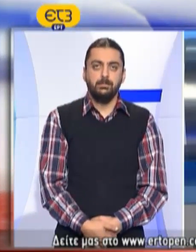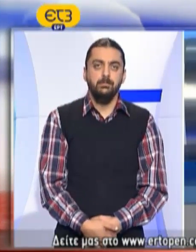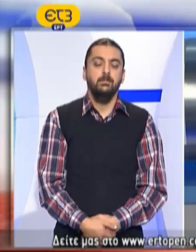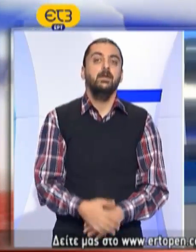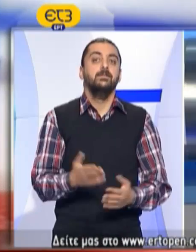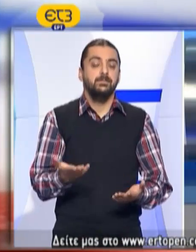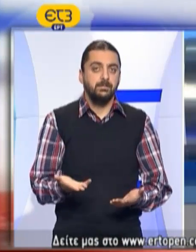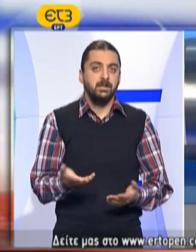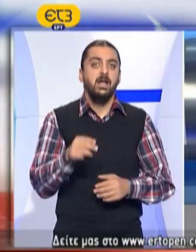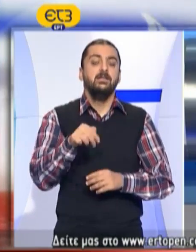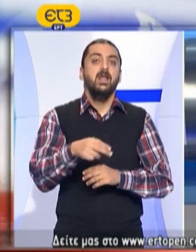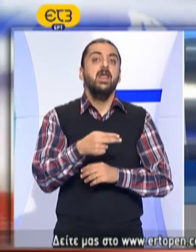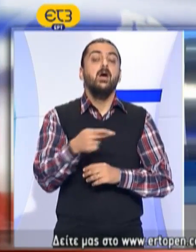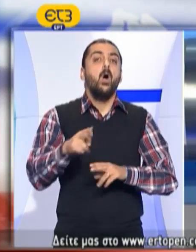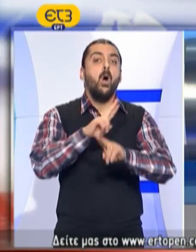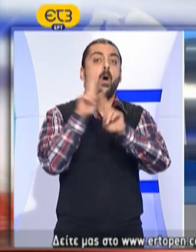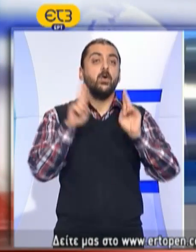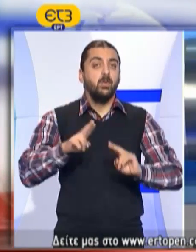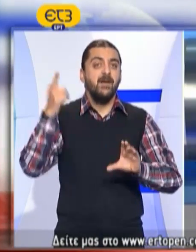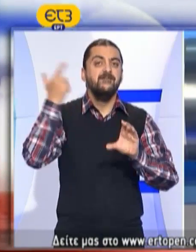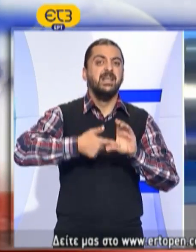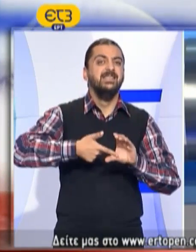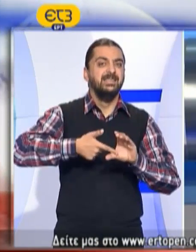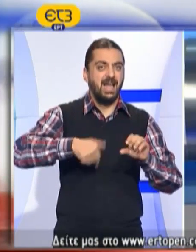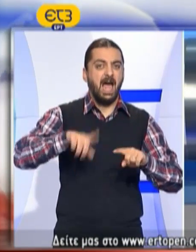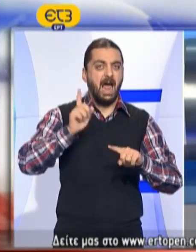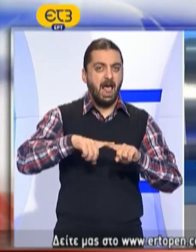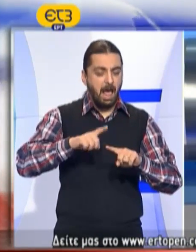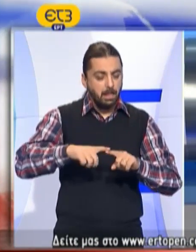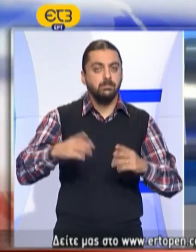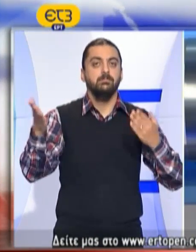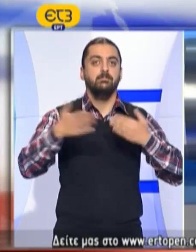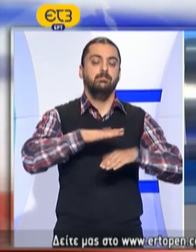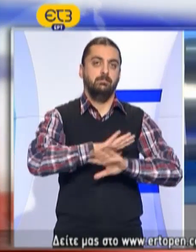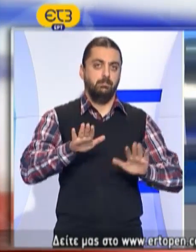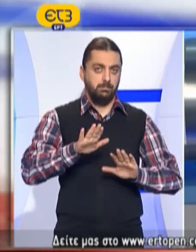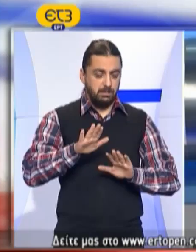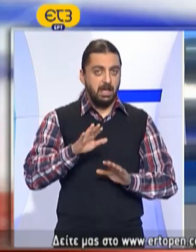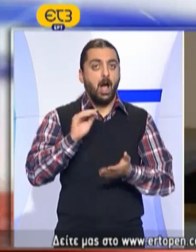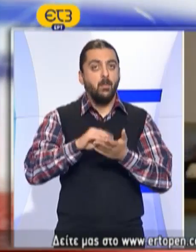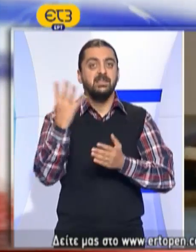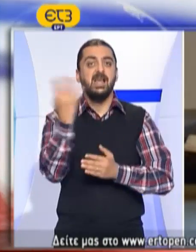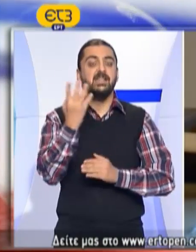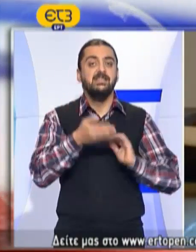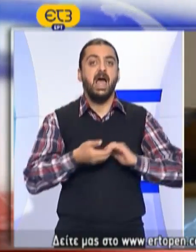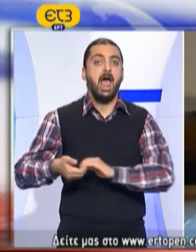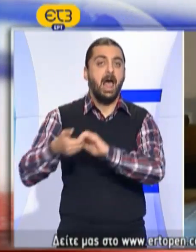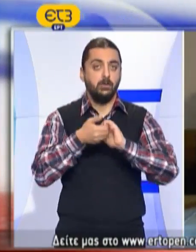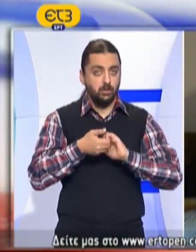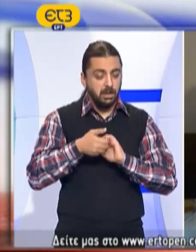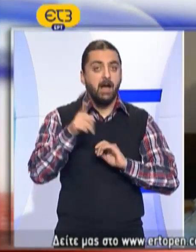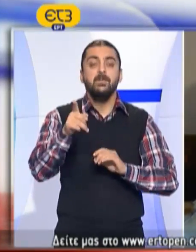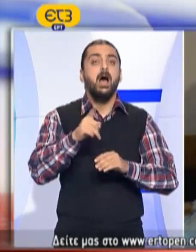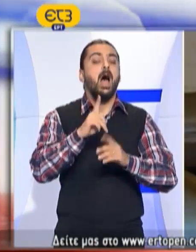Έκλεισε λοιπόν τη Στρόφιγγα η Ομοσπονδία Βενζινοπολών Ελλάδος και οι 44 ενώσεις βενζινοπολών που συμμετέχουν σε αυτήν. Αποφάσισαν αποχή από